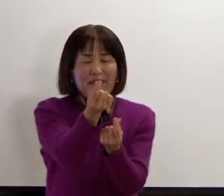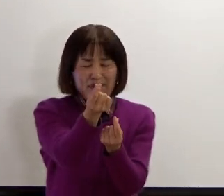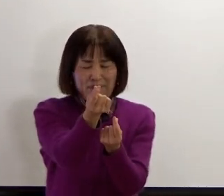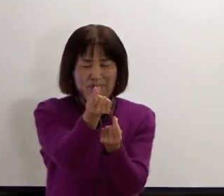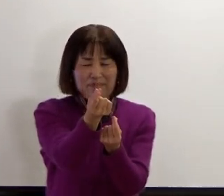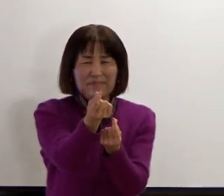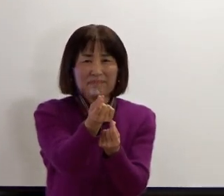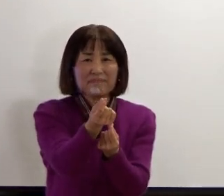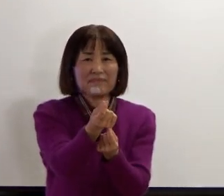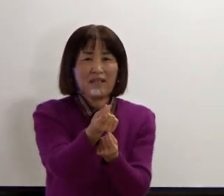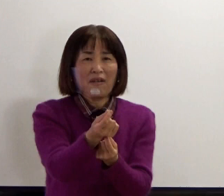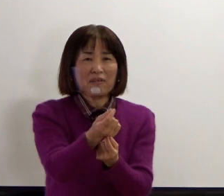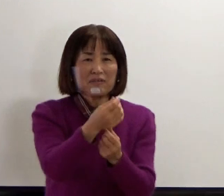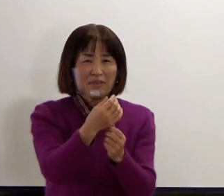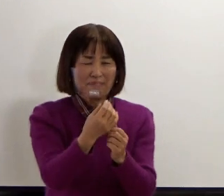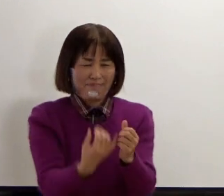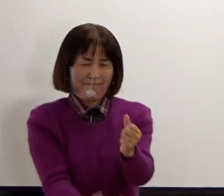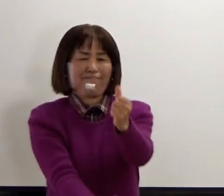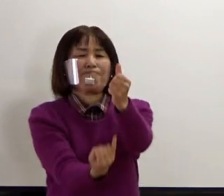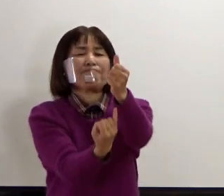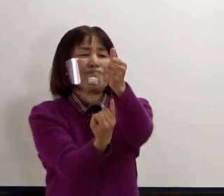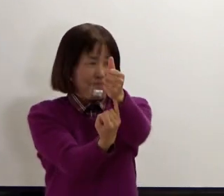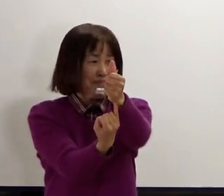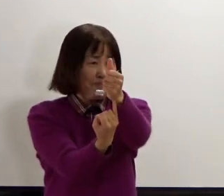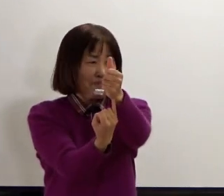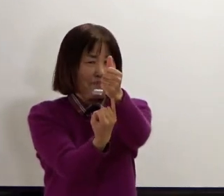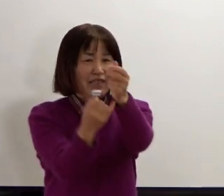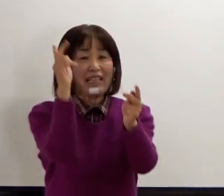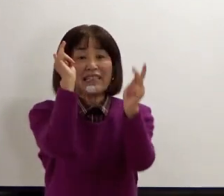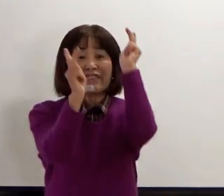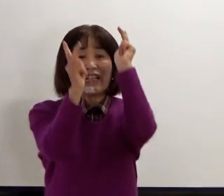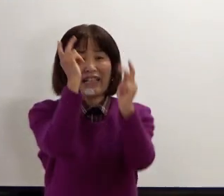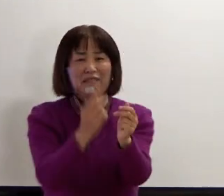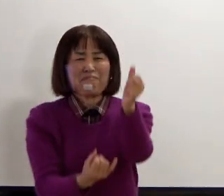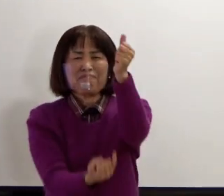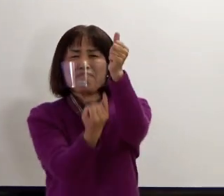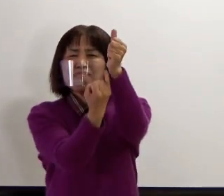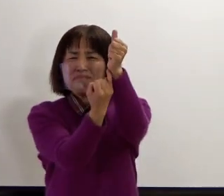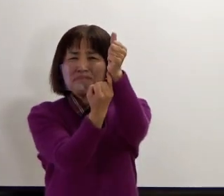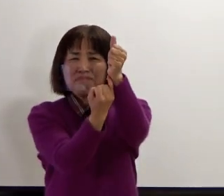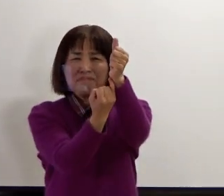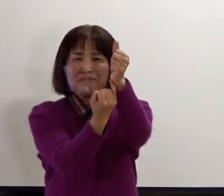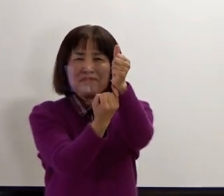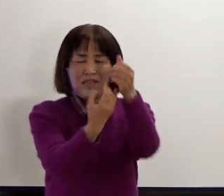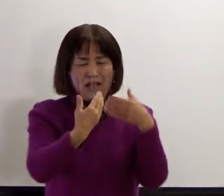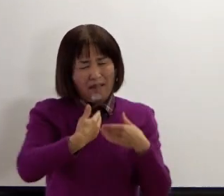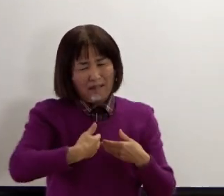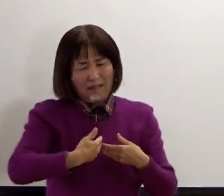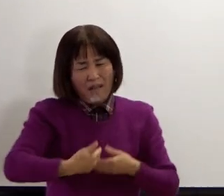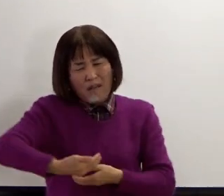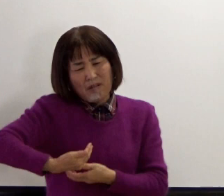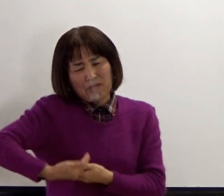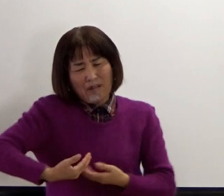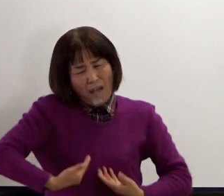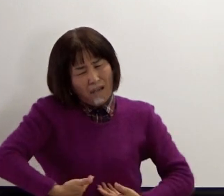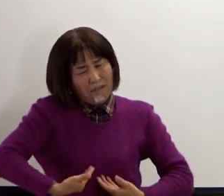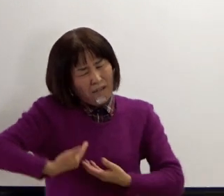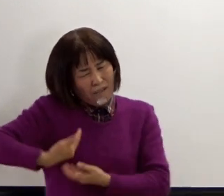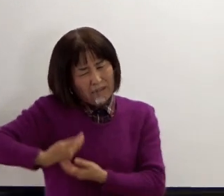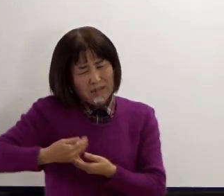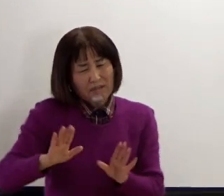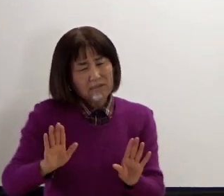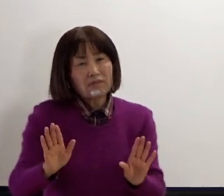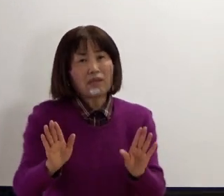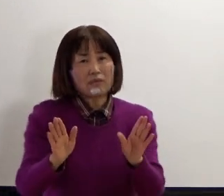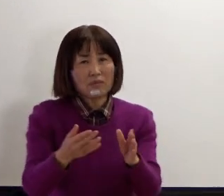その話が出てくるんですね。まあ、完全にこの男尊女卑の社会ですから、まあ、責任は半々なんですけども、それ